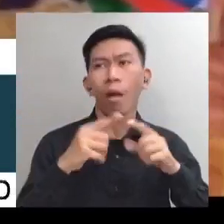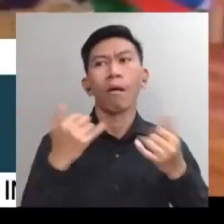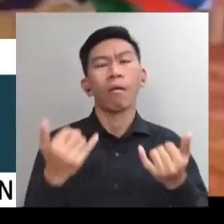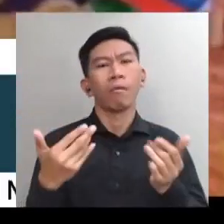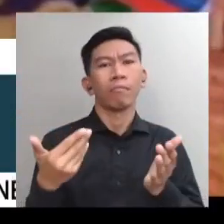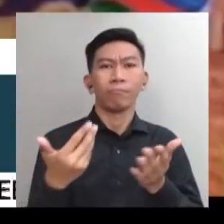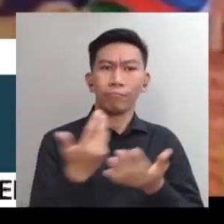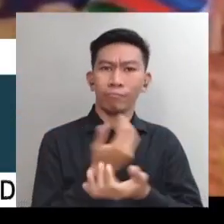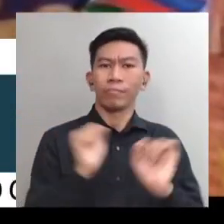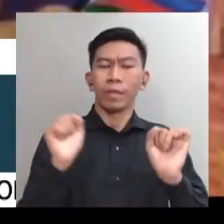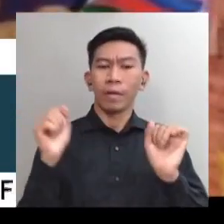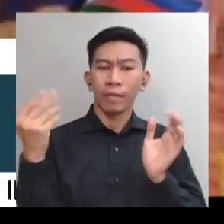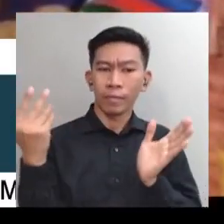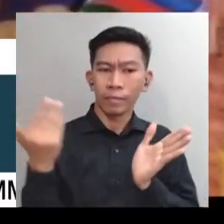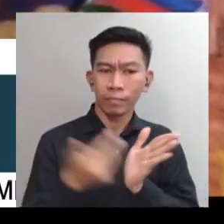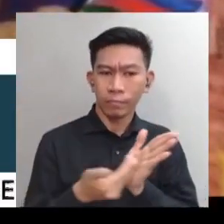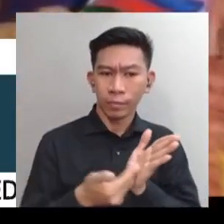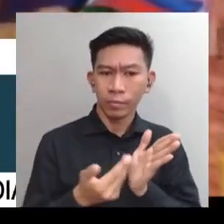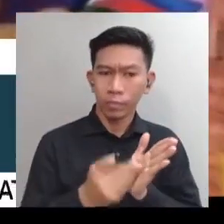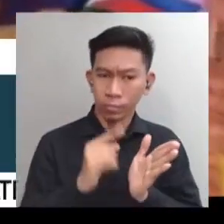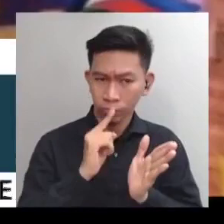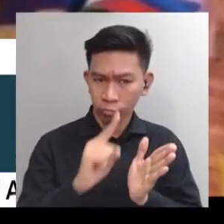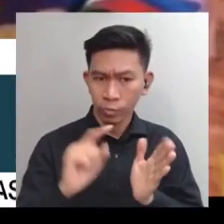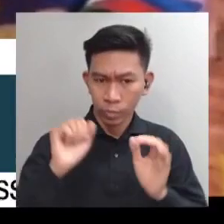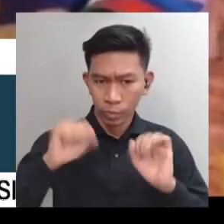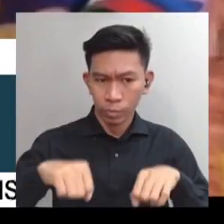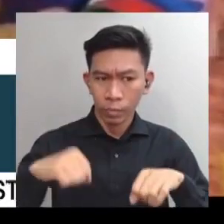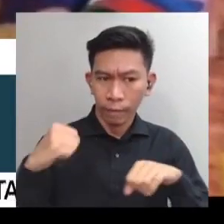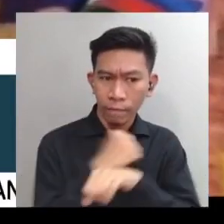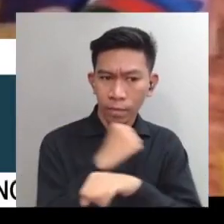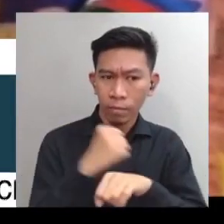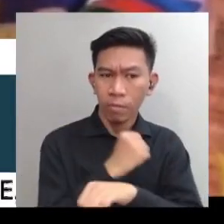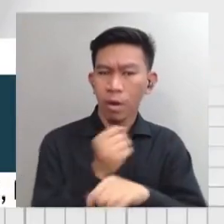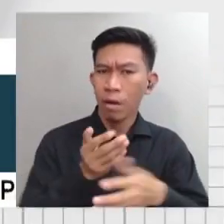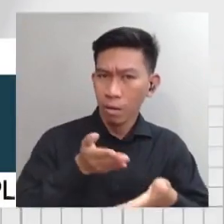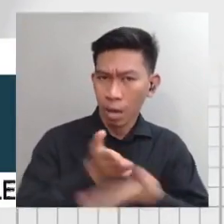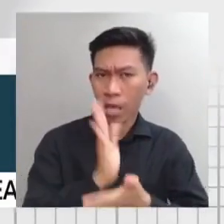rin na lalabanan natin ang karapatan ng ating magbabayad sa pagbansa.